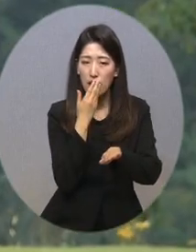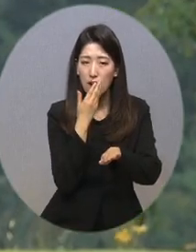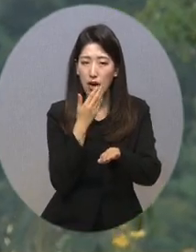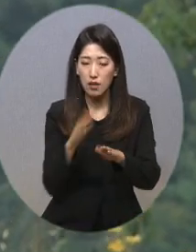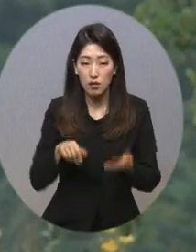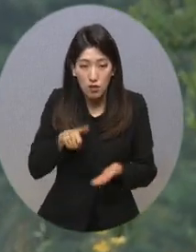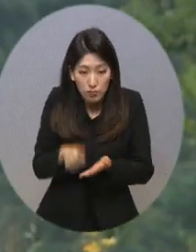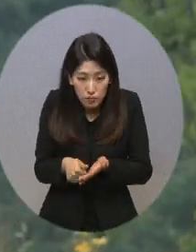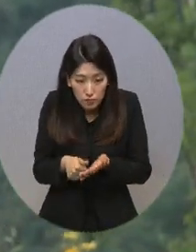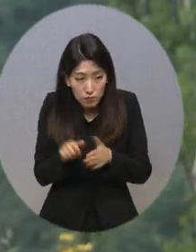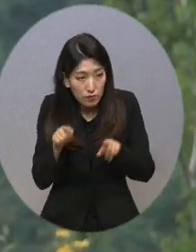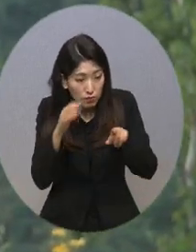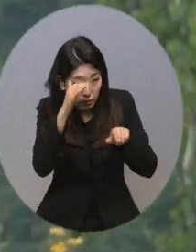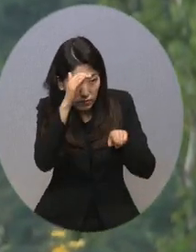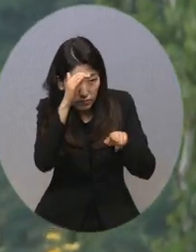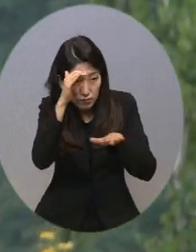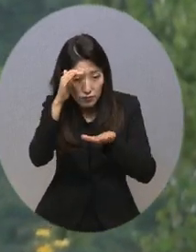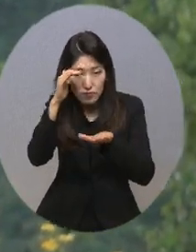뭐 하는 짓이야, 진짜.